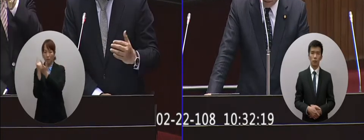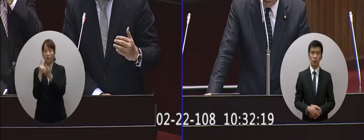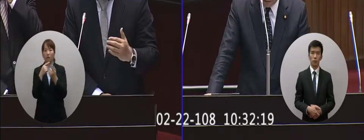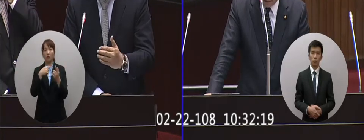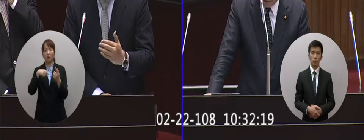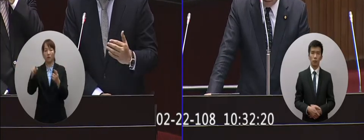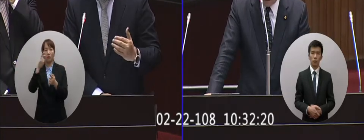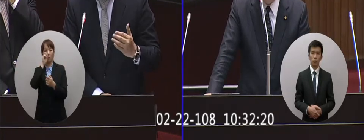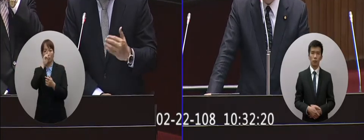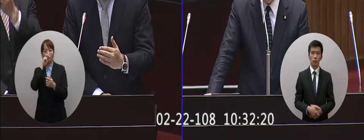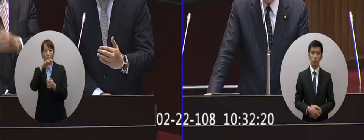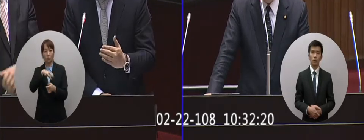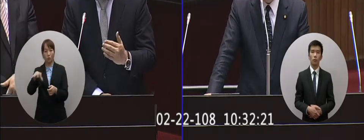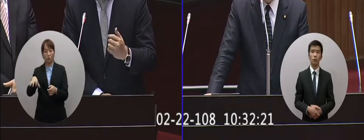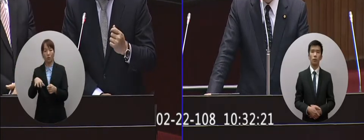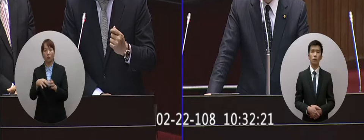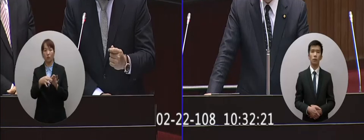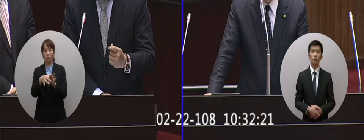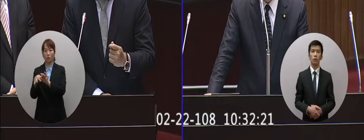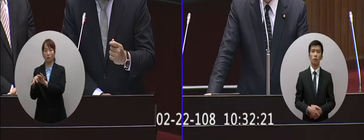兰这样的一个